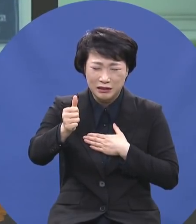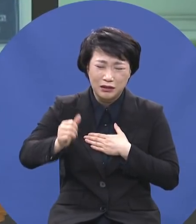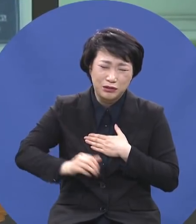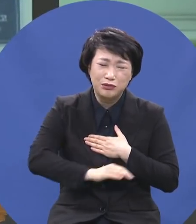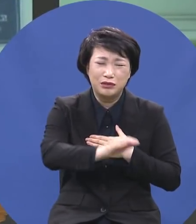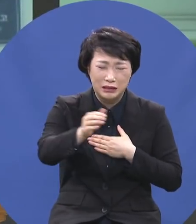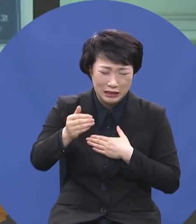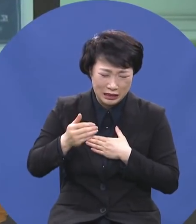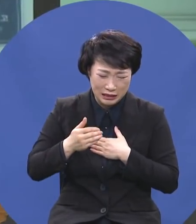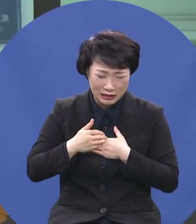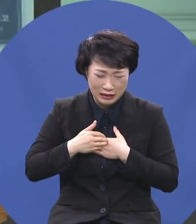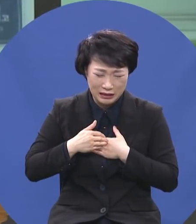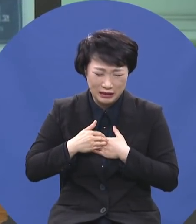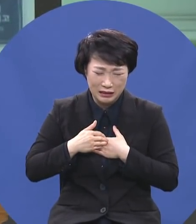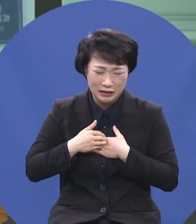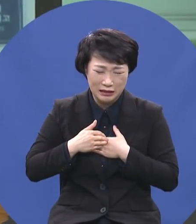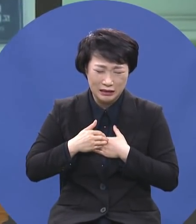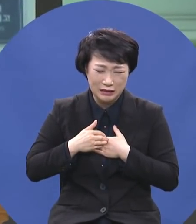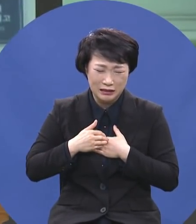우리에게